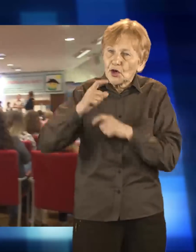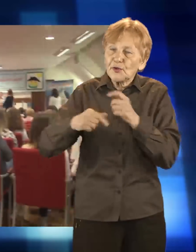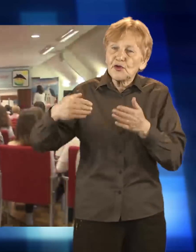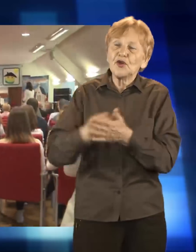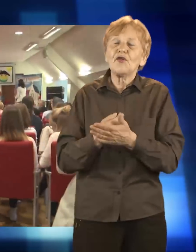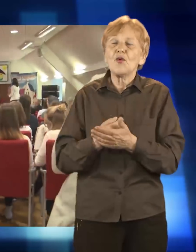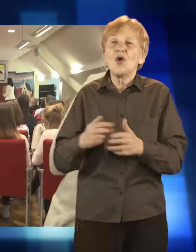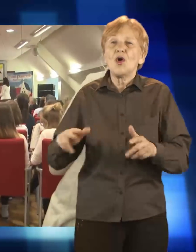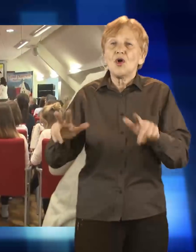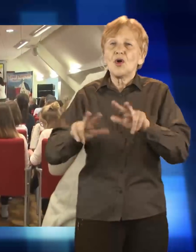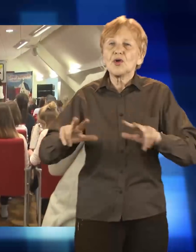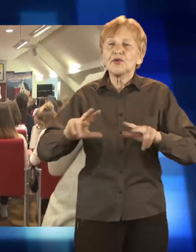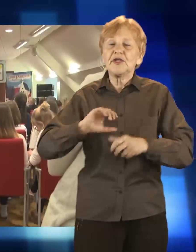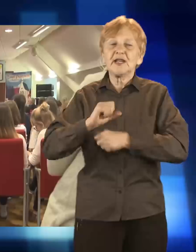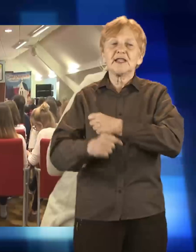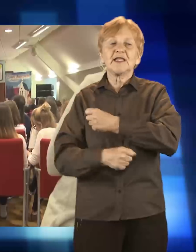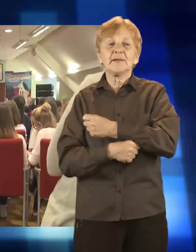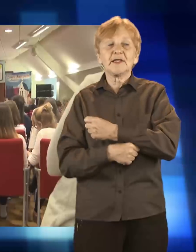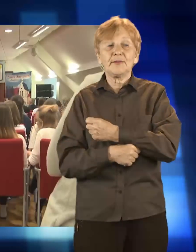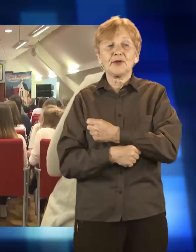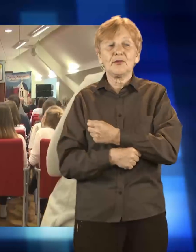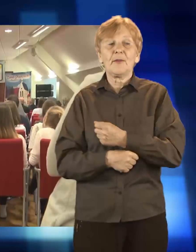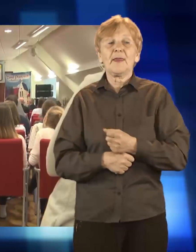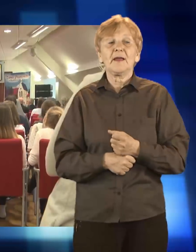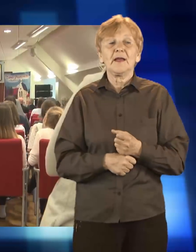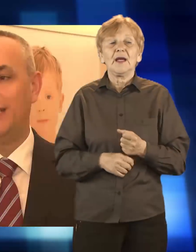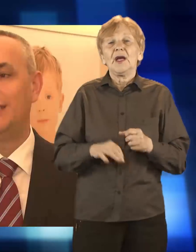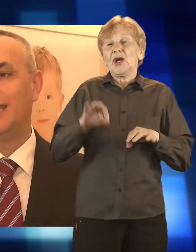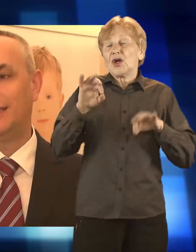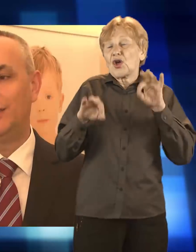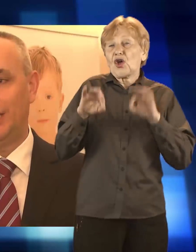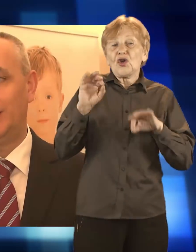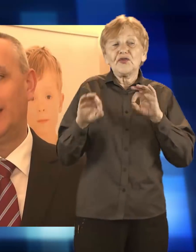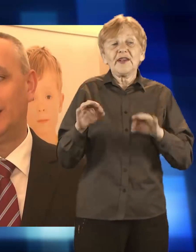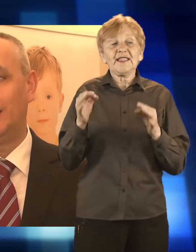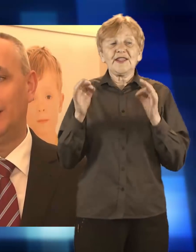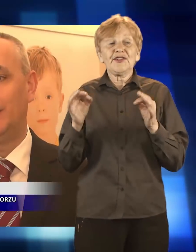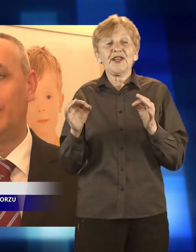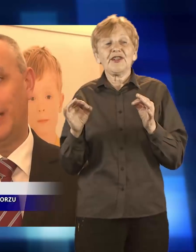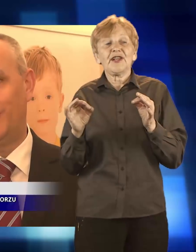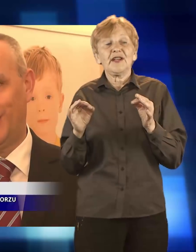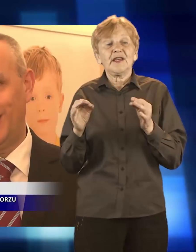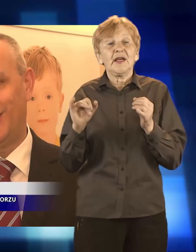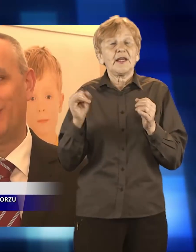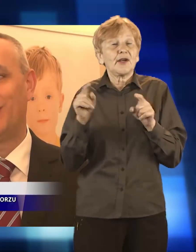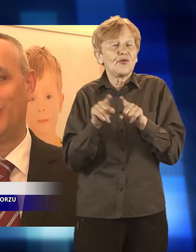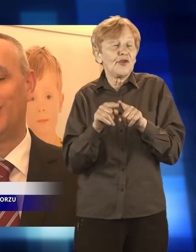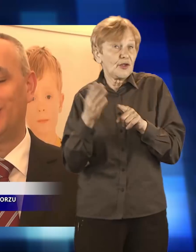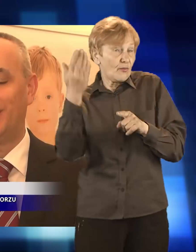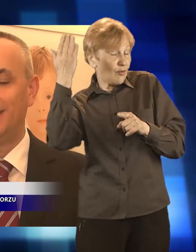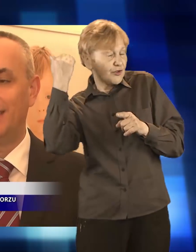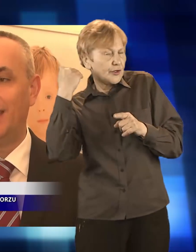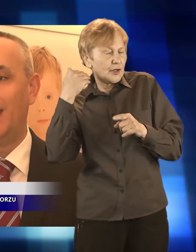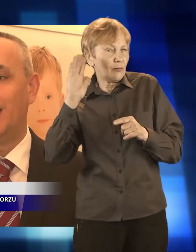wyszli z konferencji bogatsi o wiedzę i cenne doświadczenia. Konferencja dzisiejsza, jak i pięć wcześniejszych, mamy